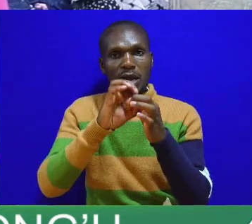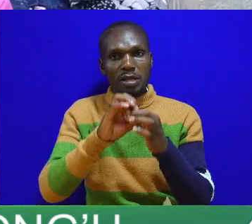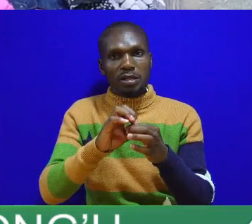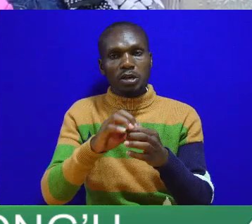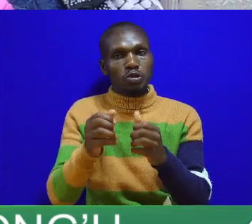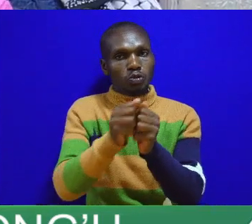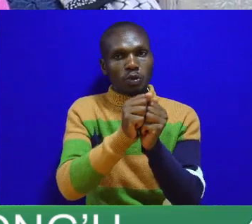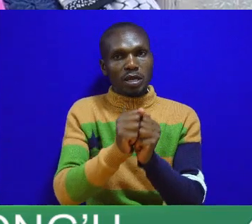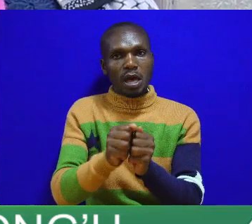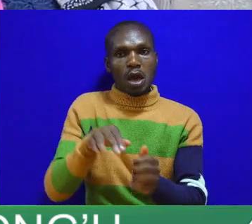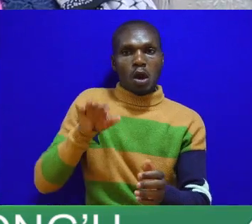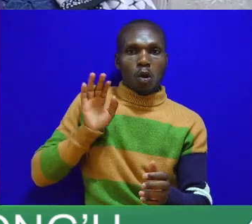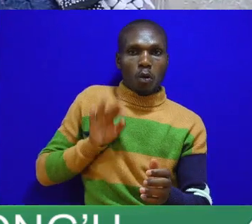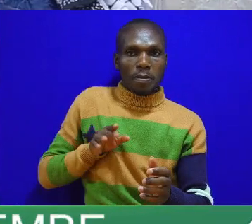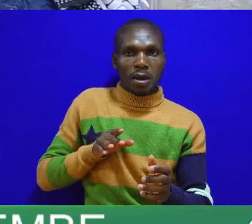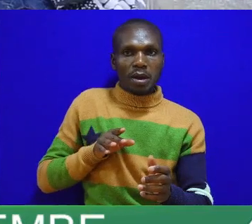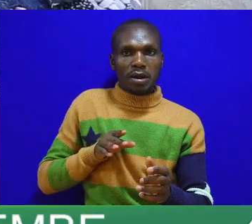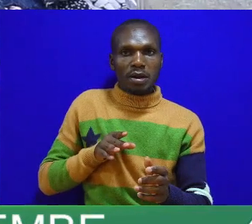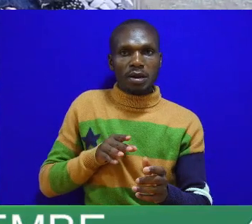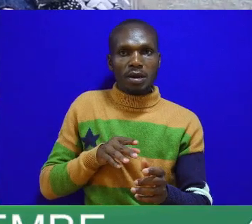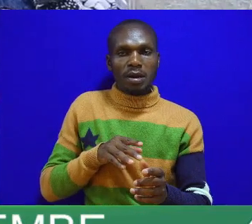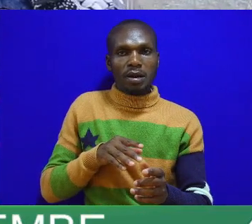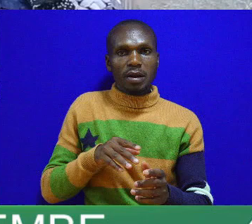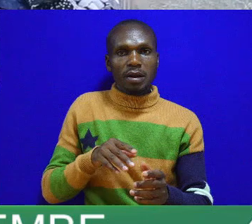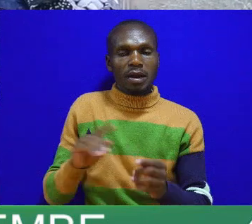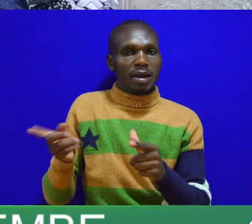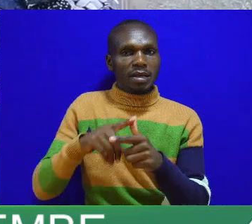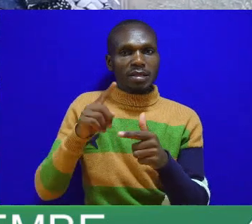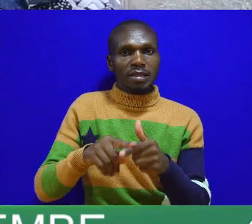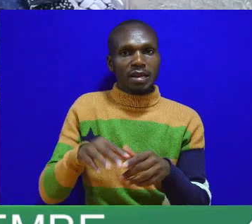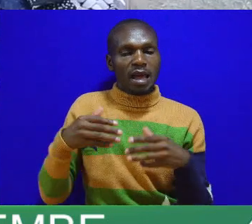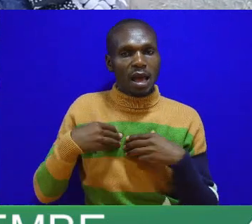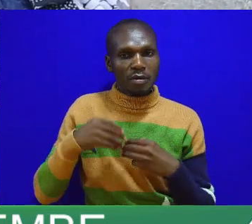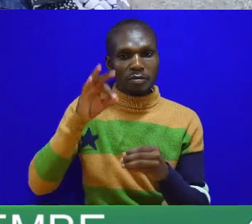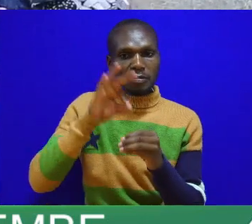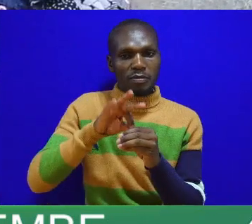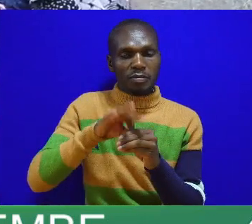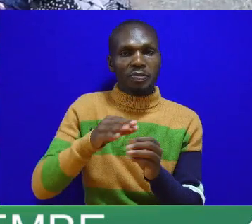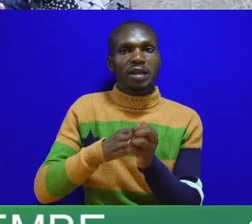abangna mota akobe ke birebi to so to choro mo gambia yo ko to gambira na intu mosuko